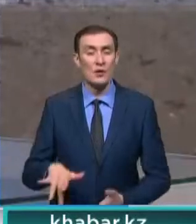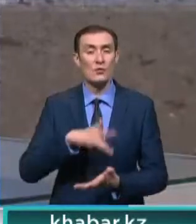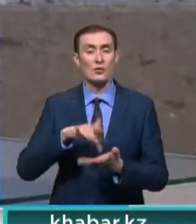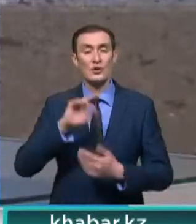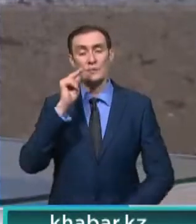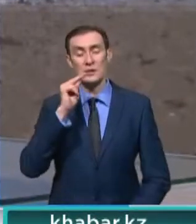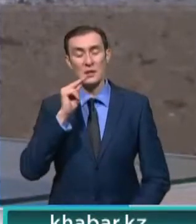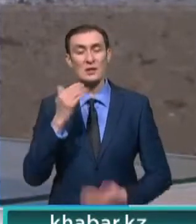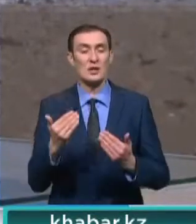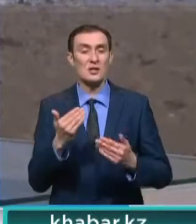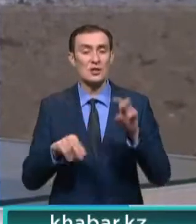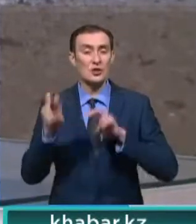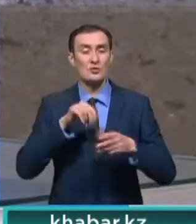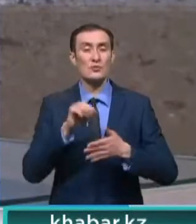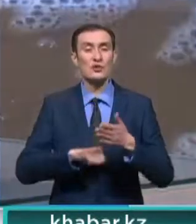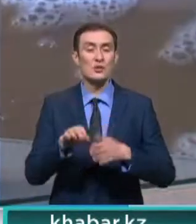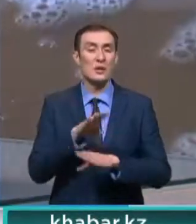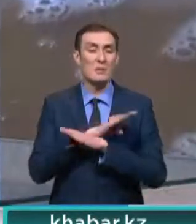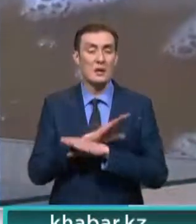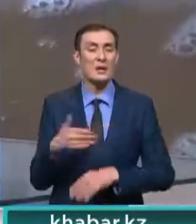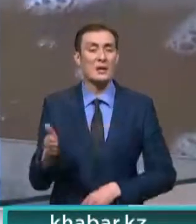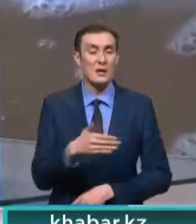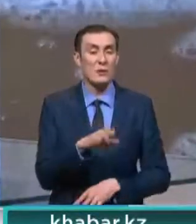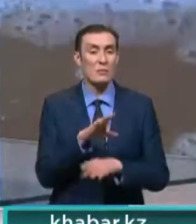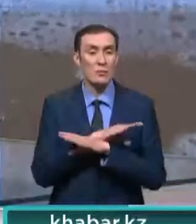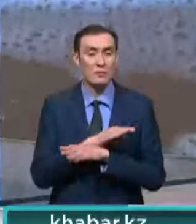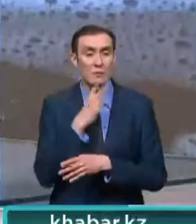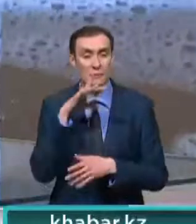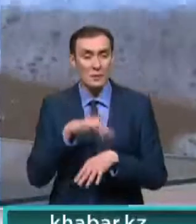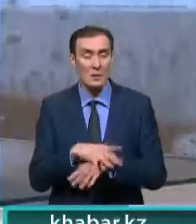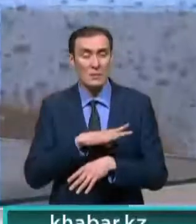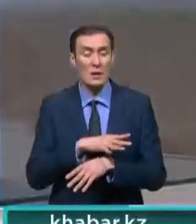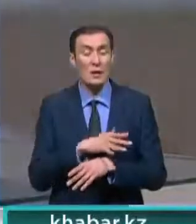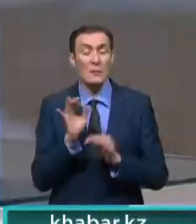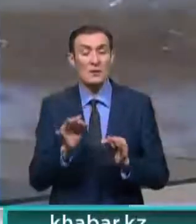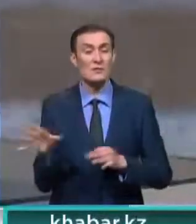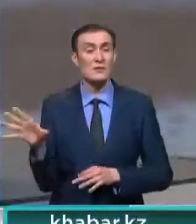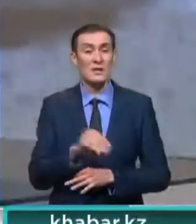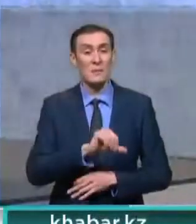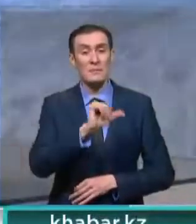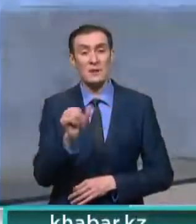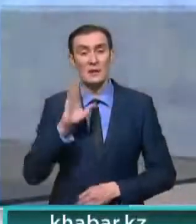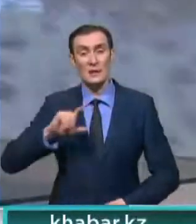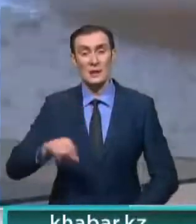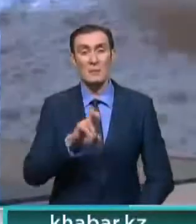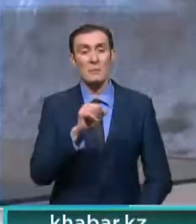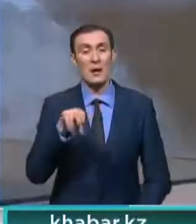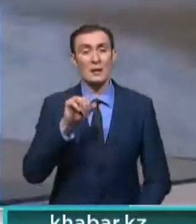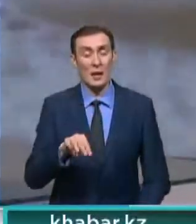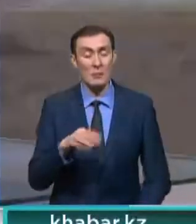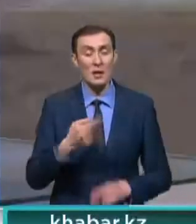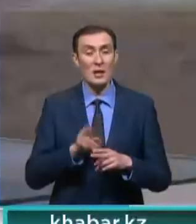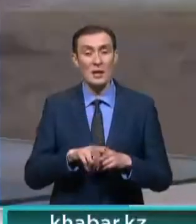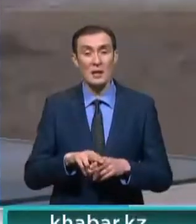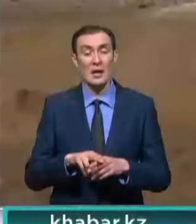В Шымкенте тем временем ищут причины массовой гибели рыбы. Мертвыми особями усыпана практически вся береговая линия реки Бада. В основном